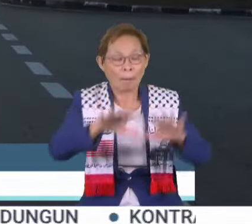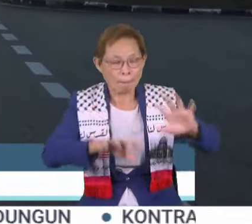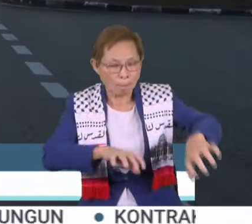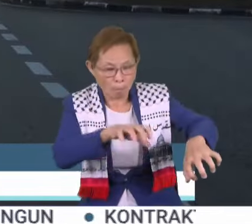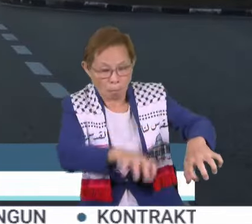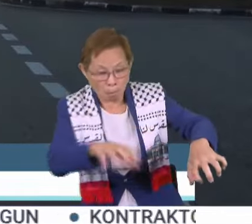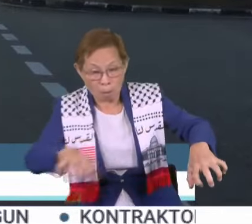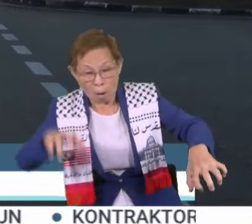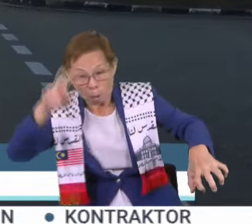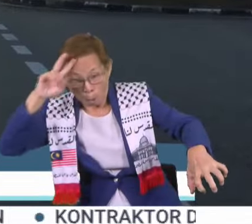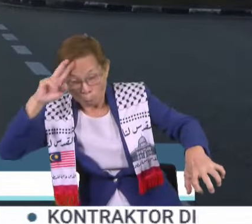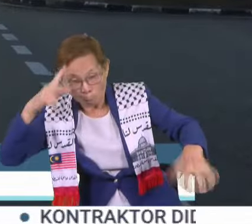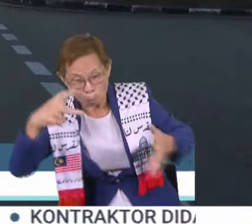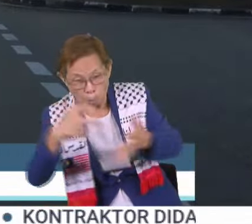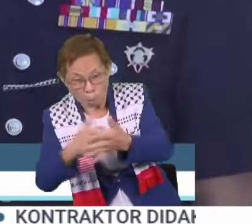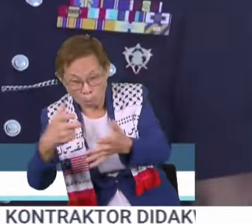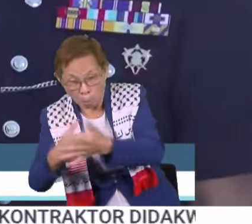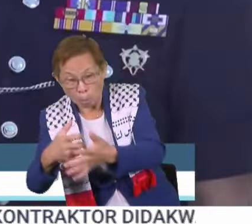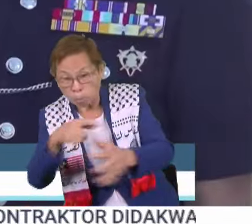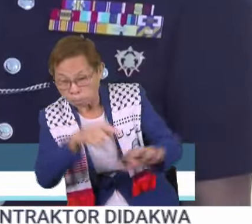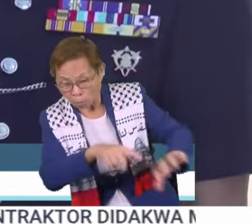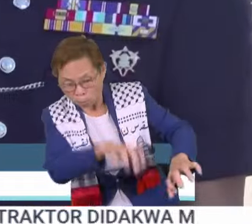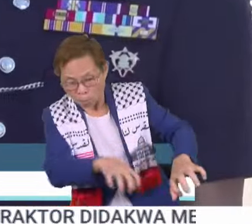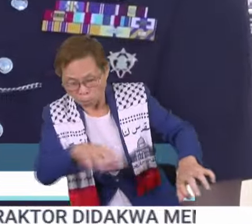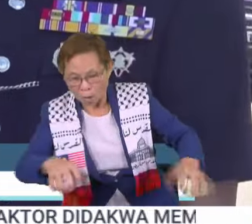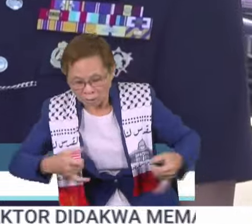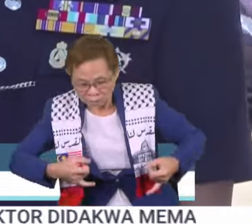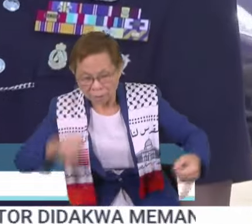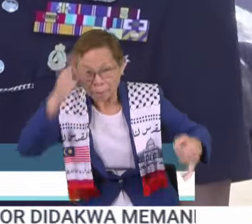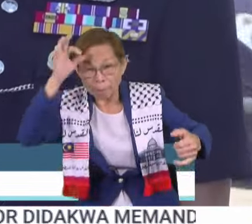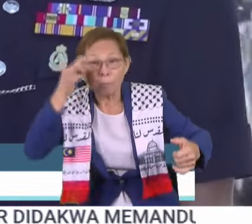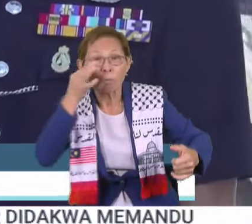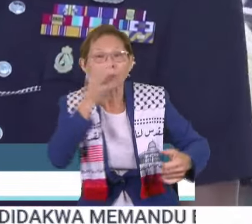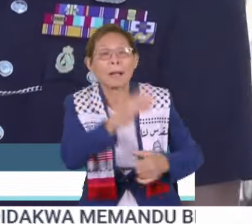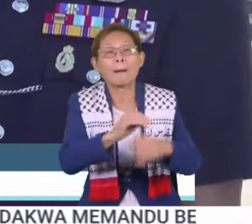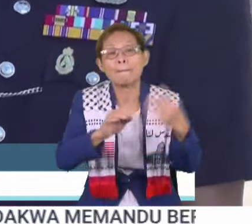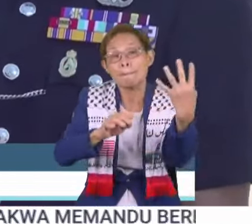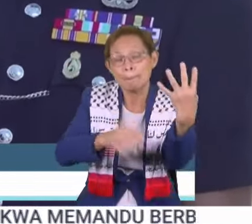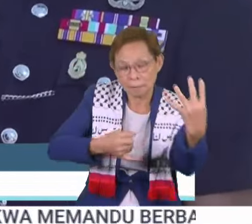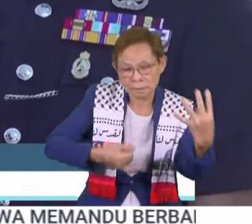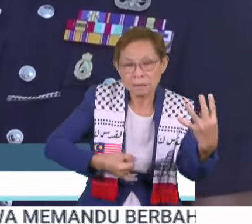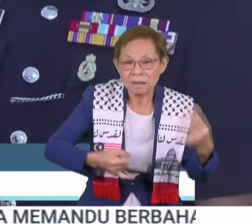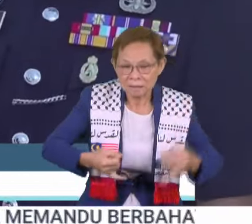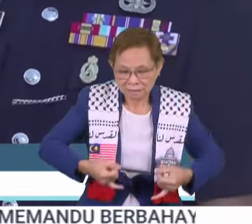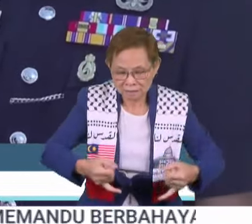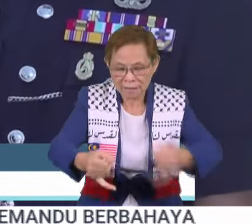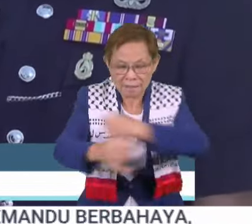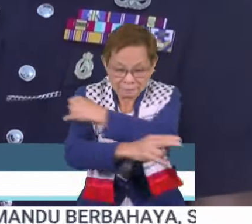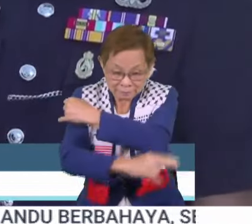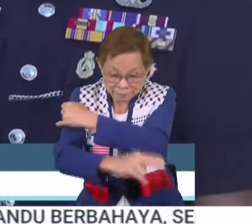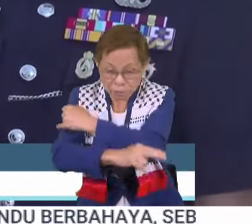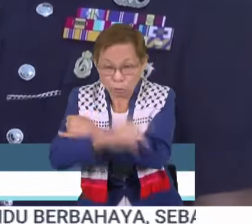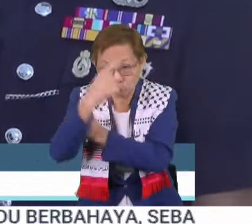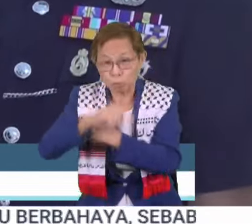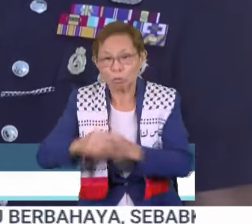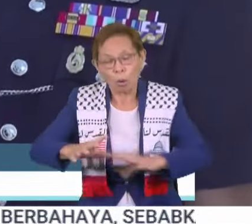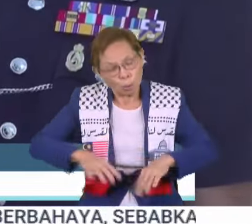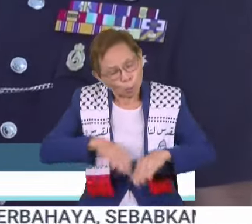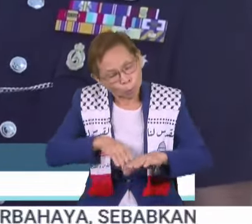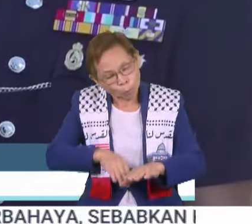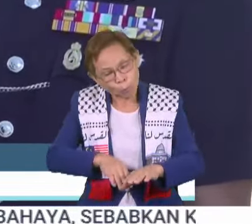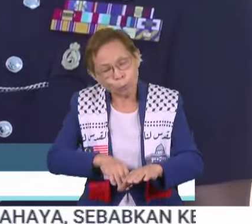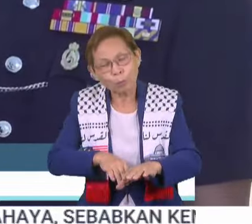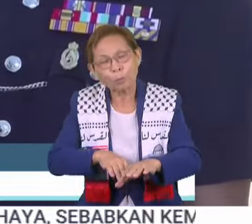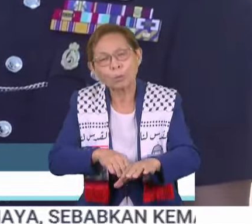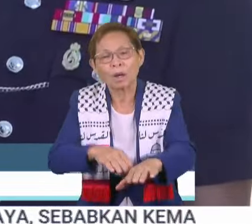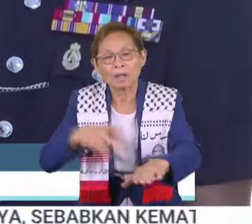iaitu melibatkan 30 kawasan hotspot di Jalan Persekutuan dan 4 lagi di Jalan Negeri. Jadi untuk melancarkan lalu lintas ini